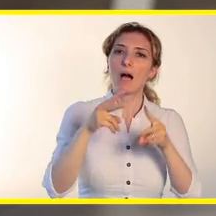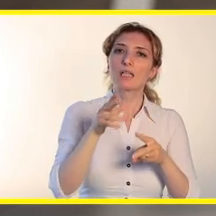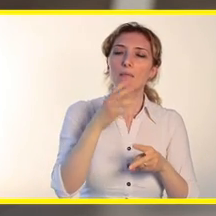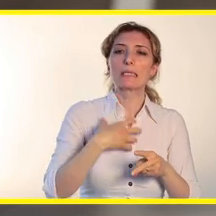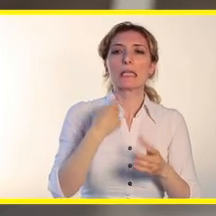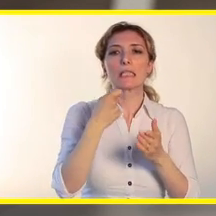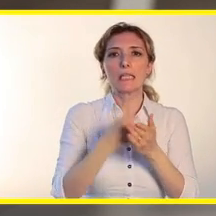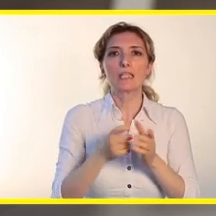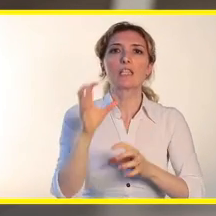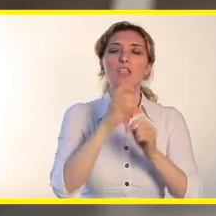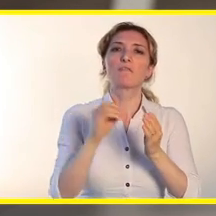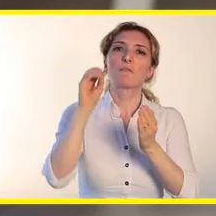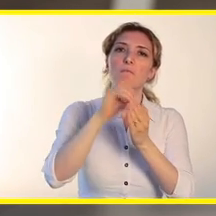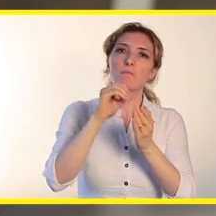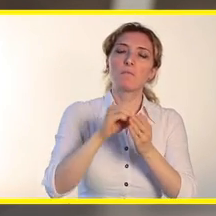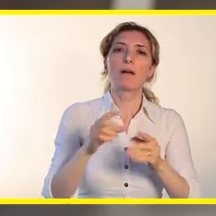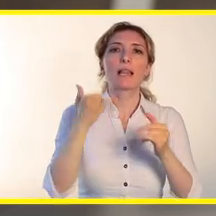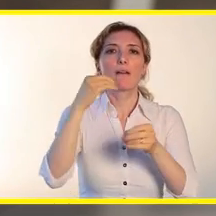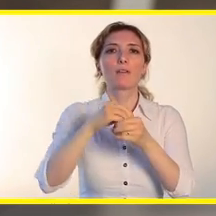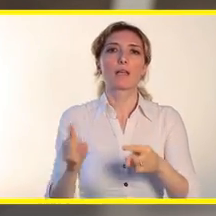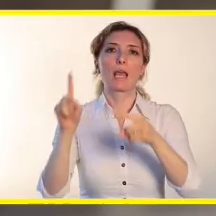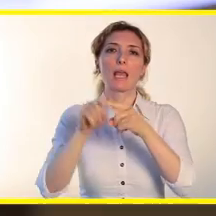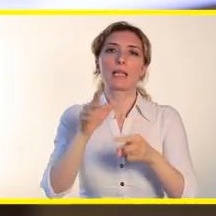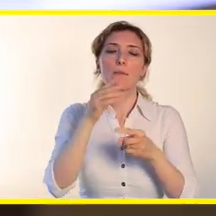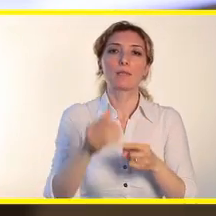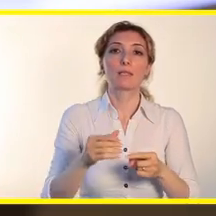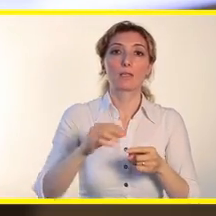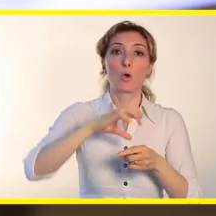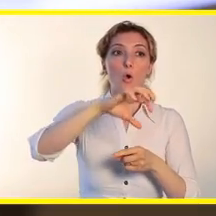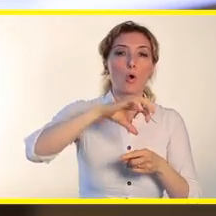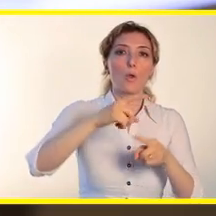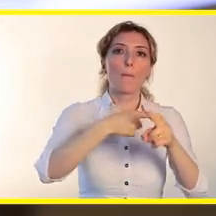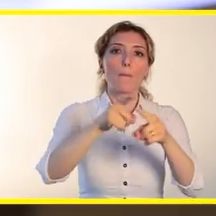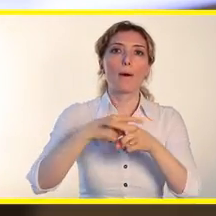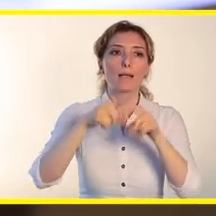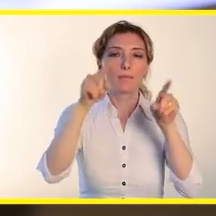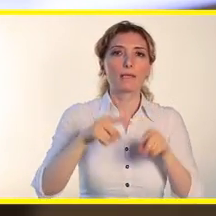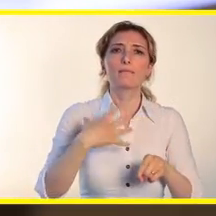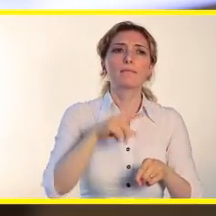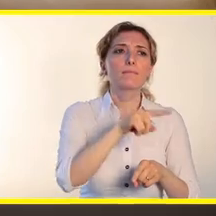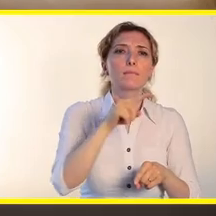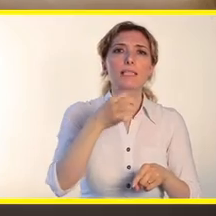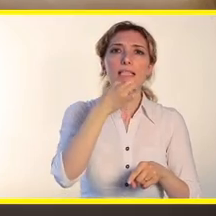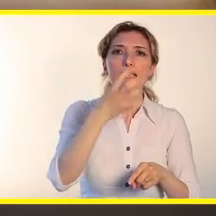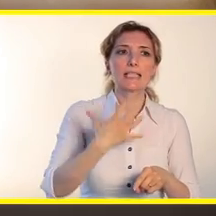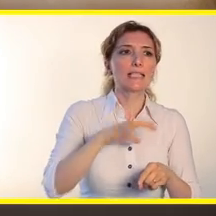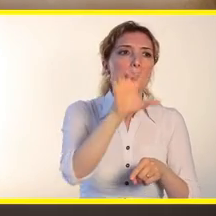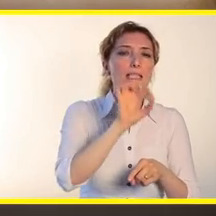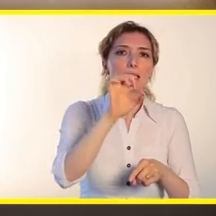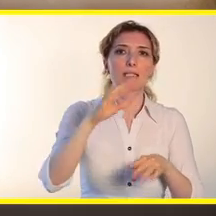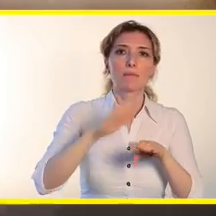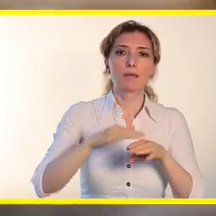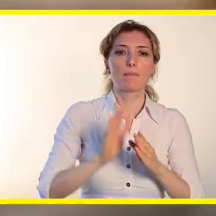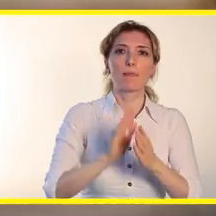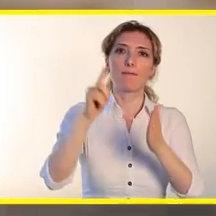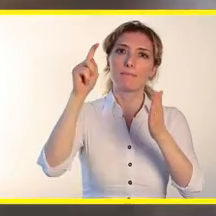ve şifreyle telefonunuza Google hesabı ekleyebilirsiniz. Konum paylaşımı ekranında tercihinize göre izin seçimini yapıp